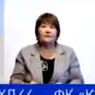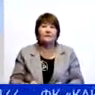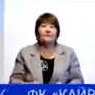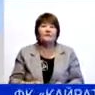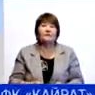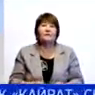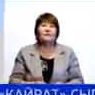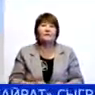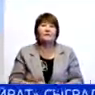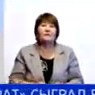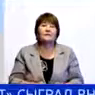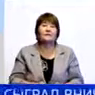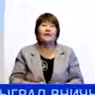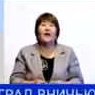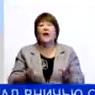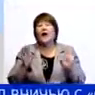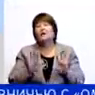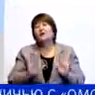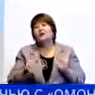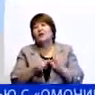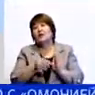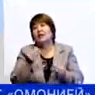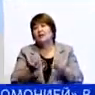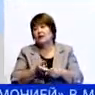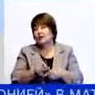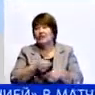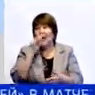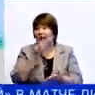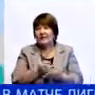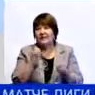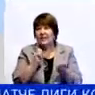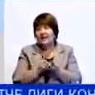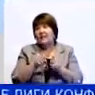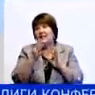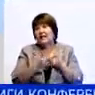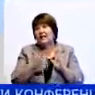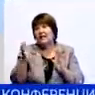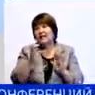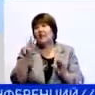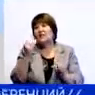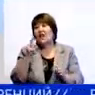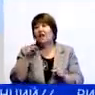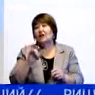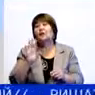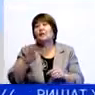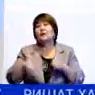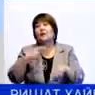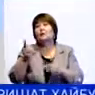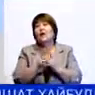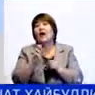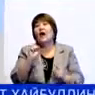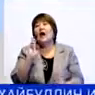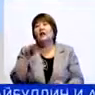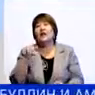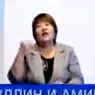ник жалко если вы мол остались всего шесть игр это очень ответственные встречи 19-го сентября в шахтером потом встречи вожак